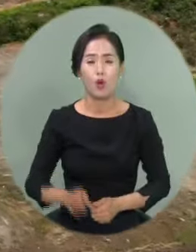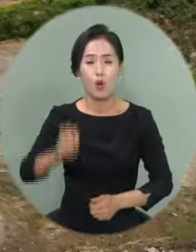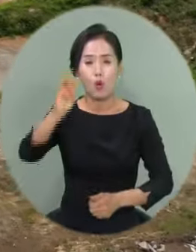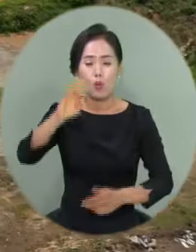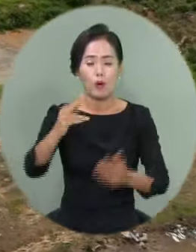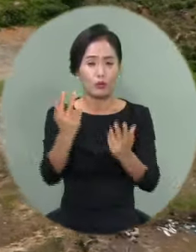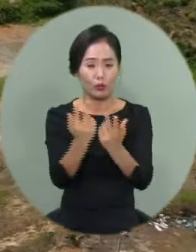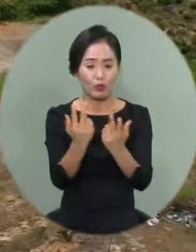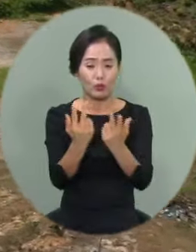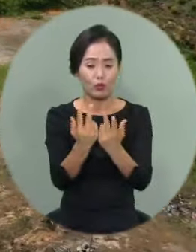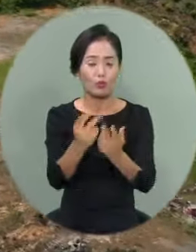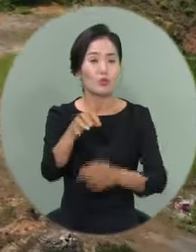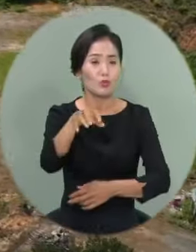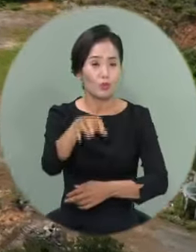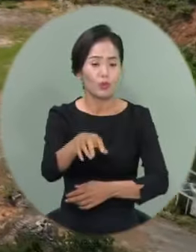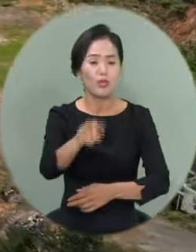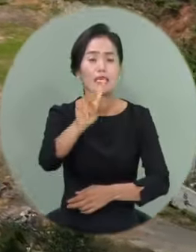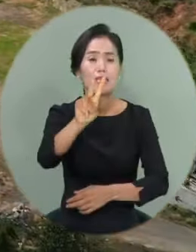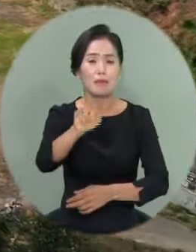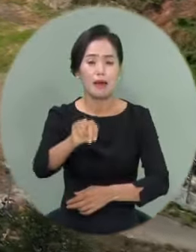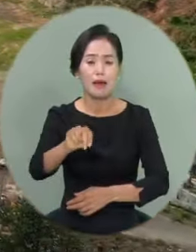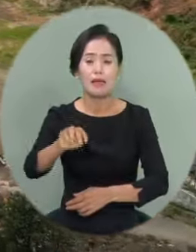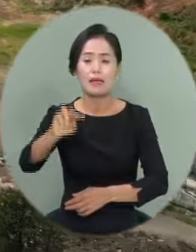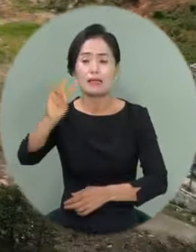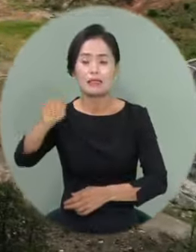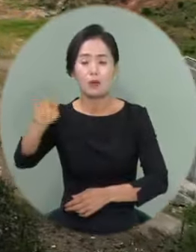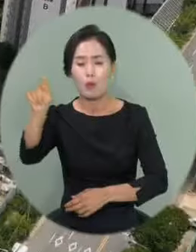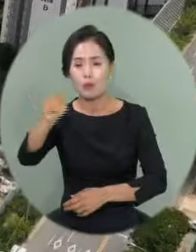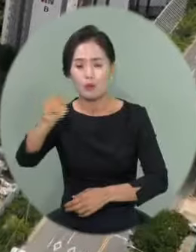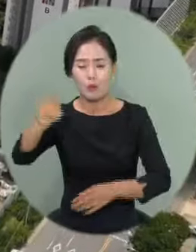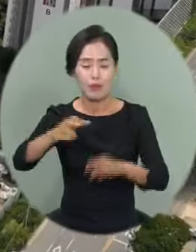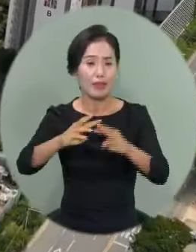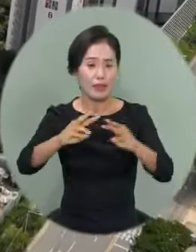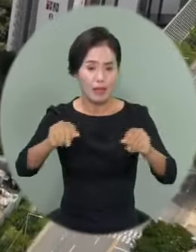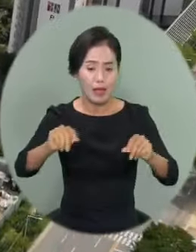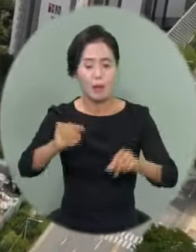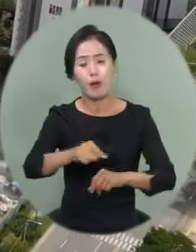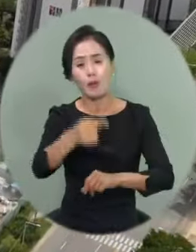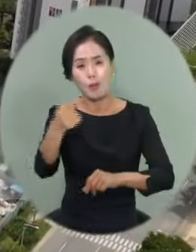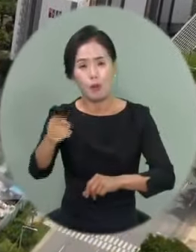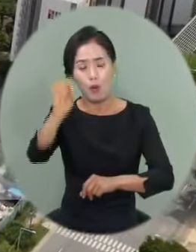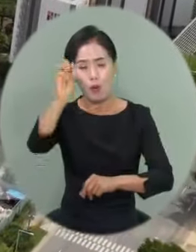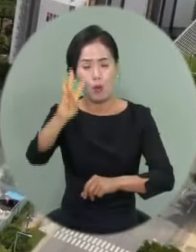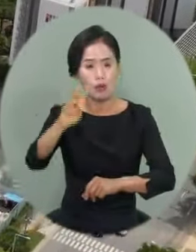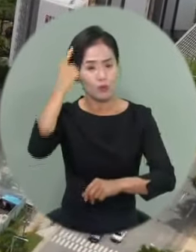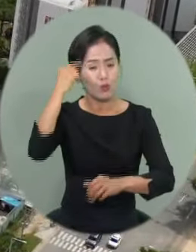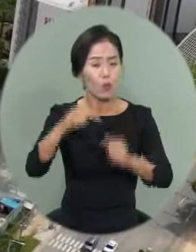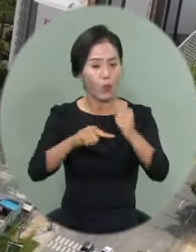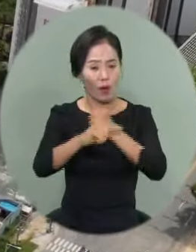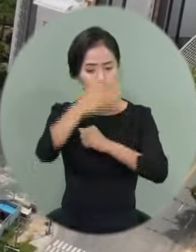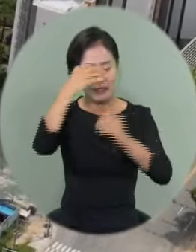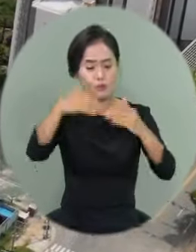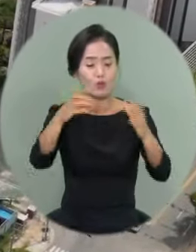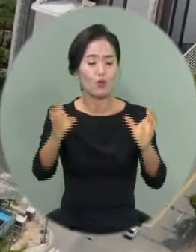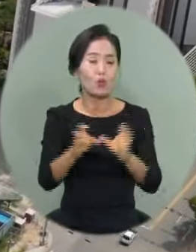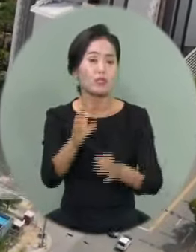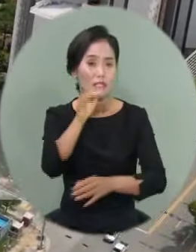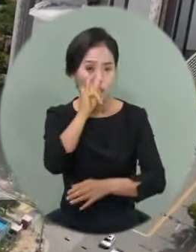광주 북구 오룡동에 있는 2만 제곱미터 규모의 부지입니다. 바로 옆에 광주과학기술원 지스트가